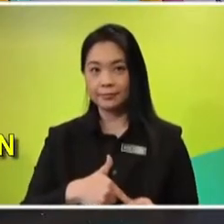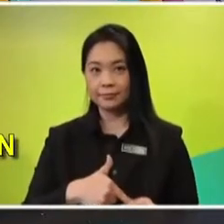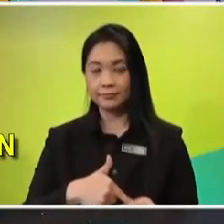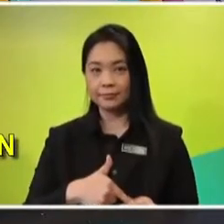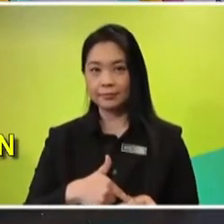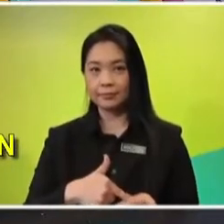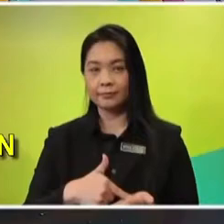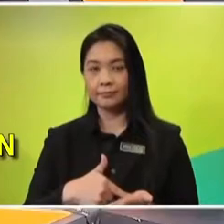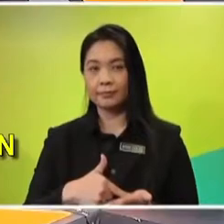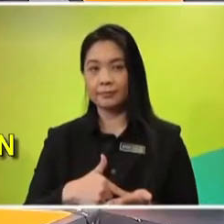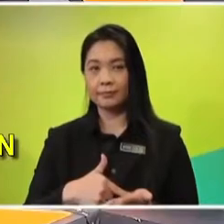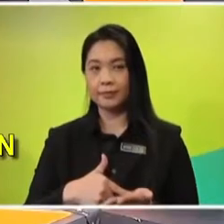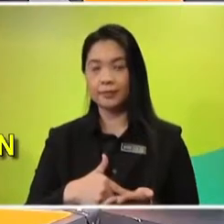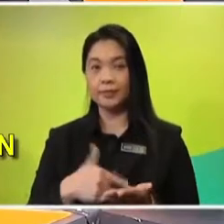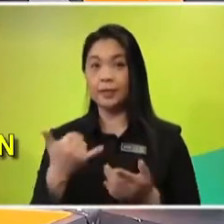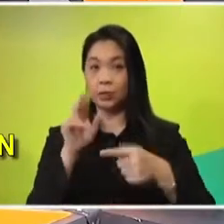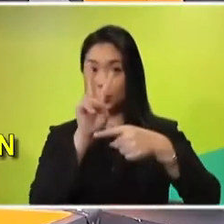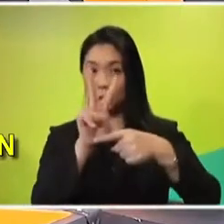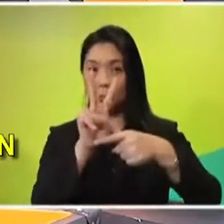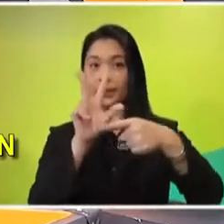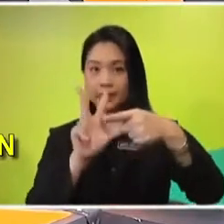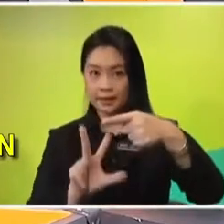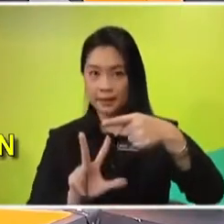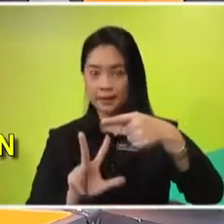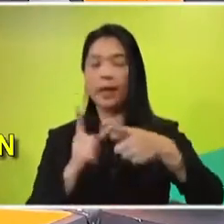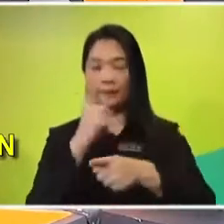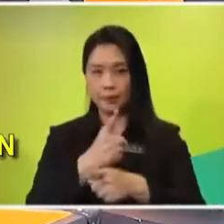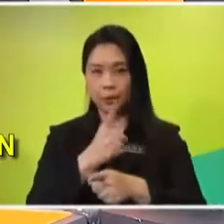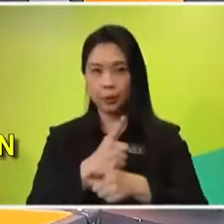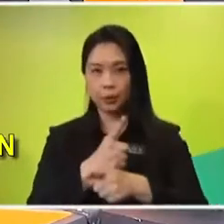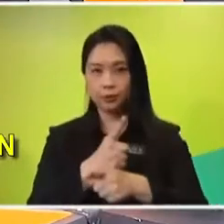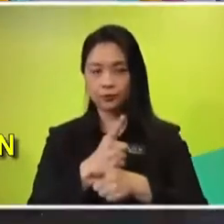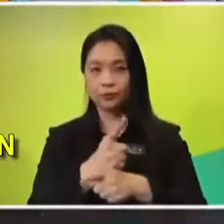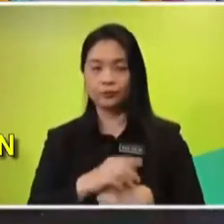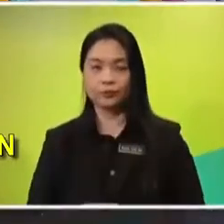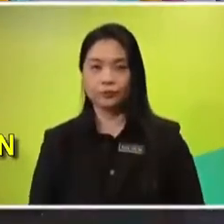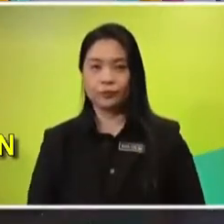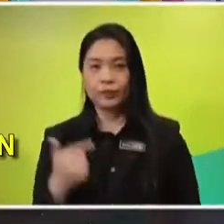ni 2/3. Betul, betul, bagus. Okey, lagi.